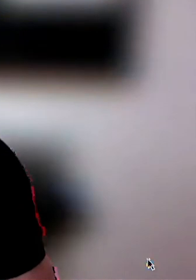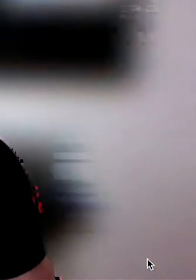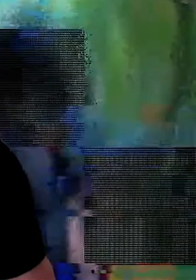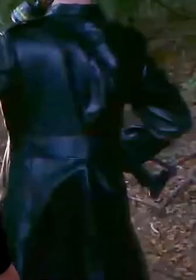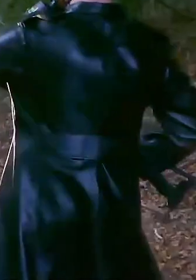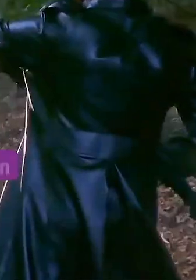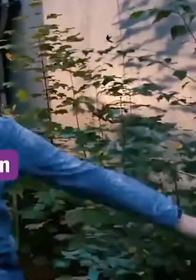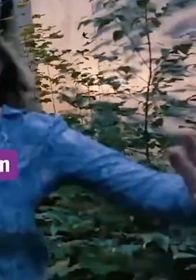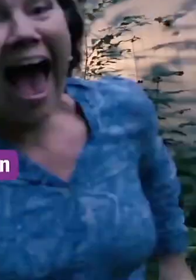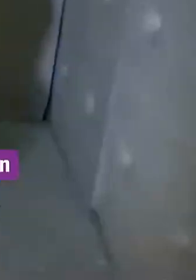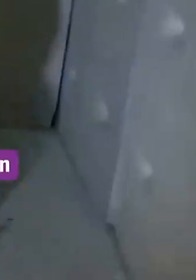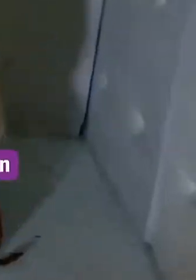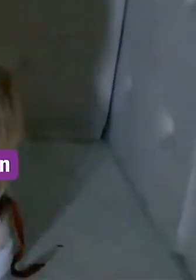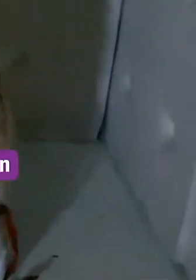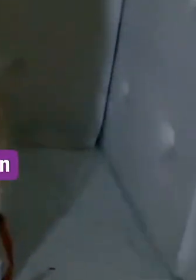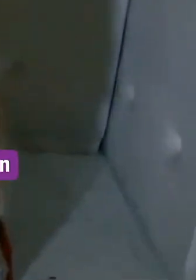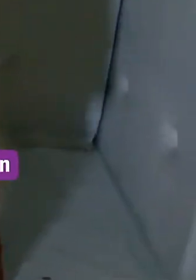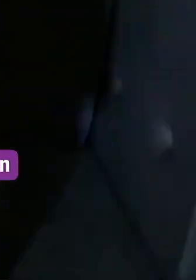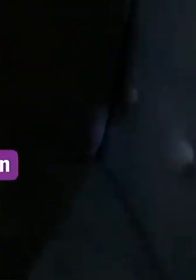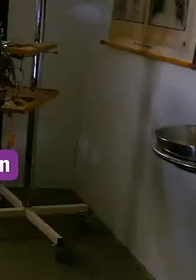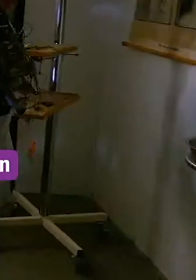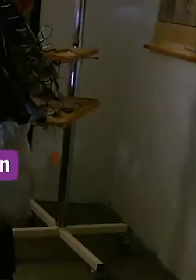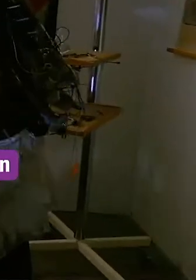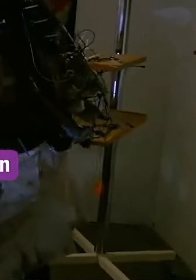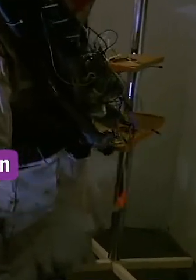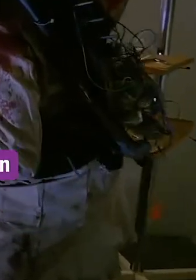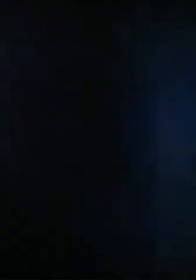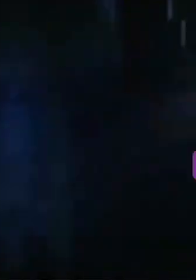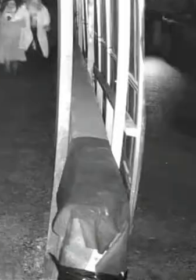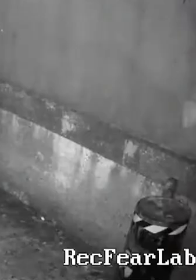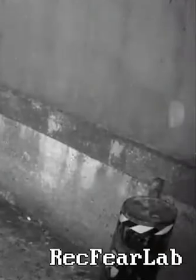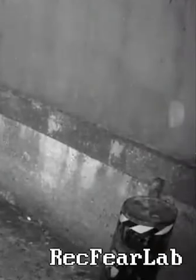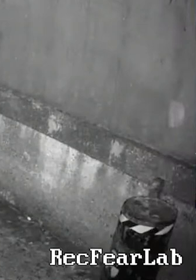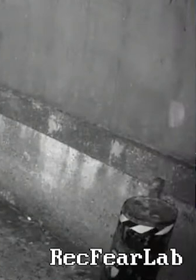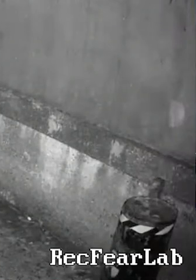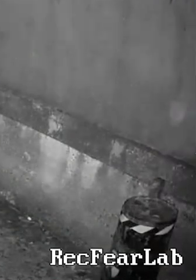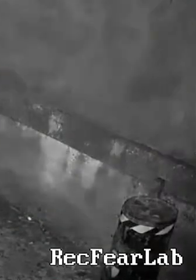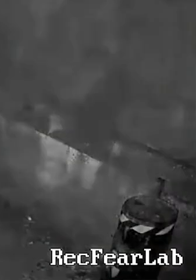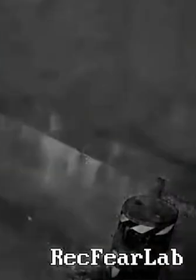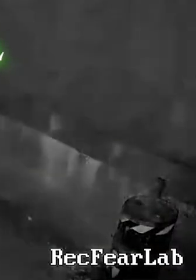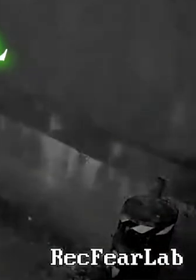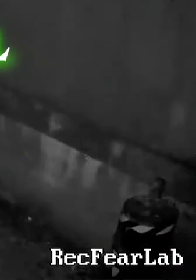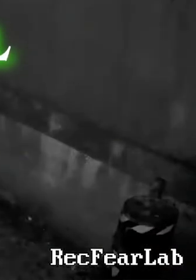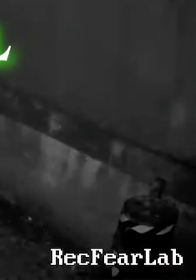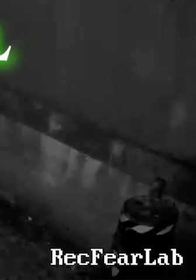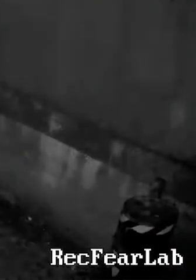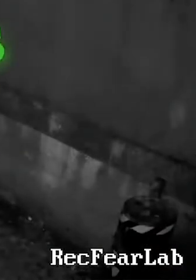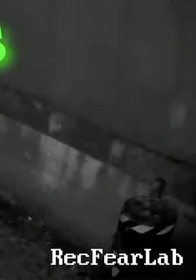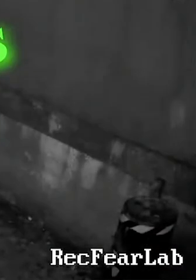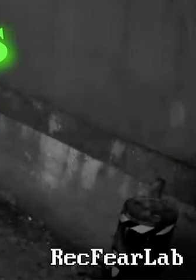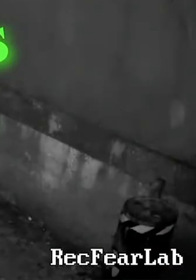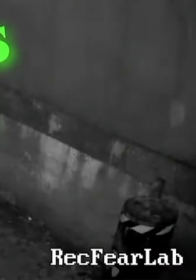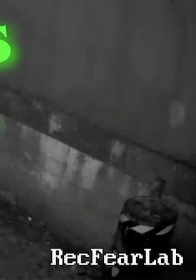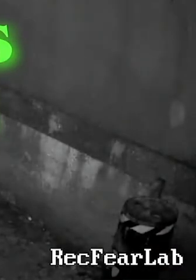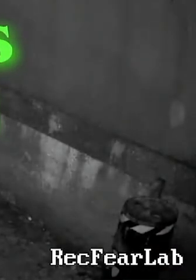apportermor Andersen est chercheur aulab un laboratoire de neuroscien au Danemark spécialisé dans l'étude desational fes